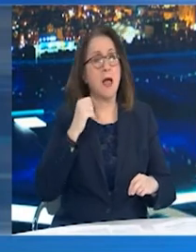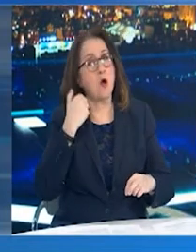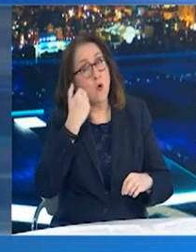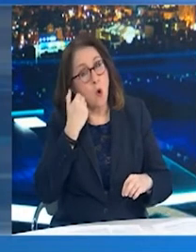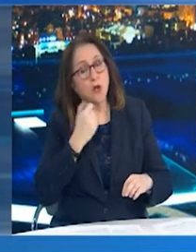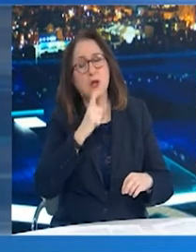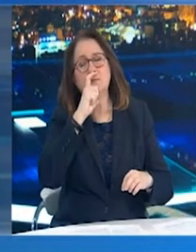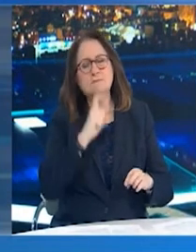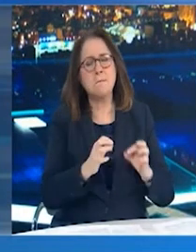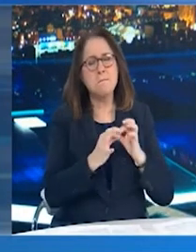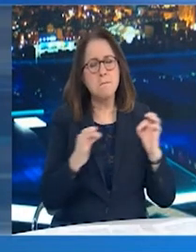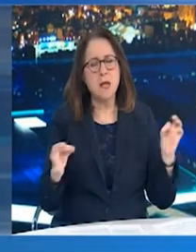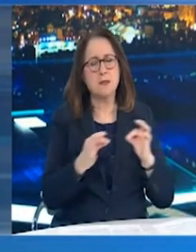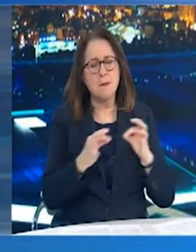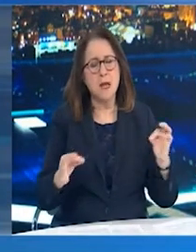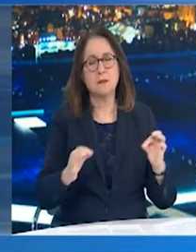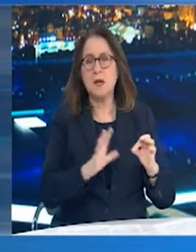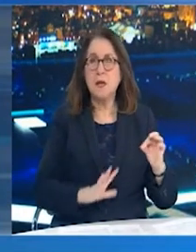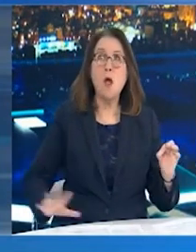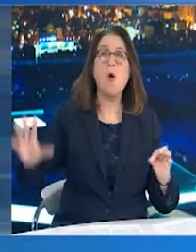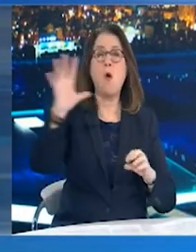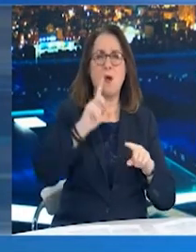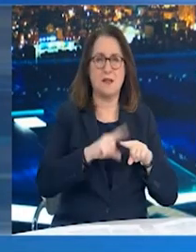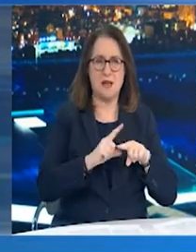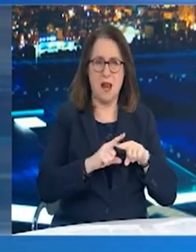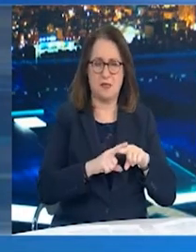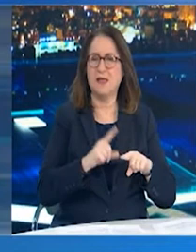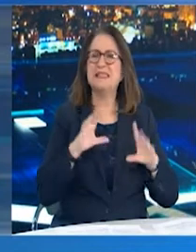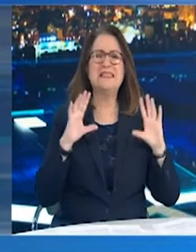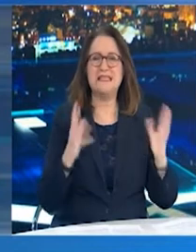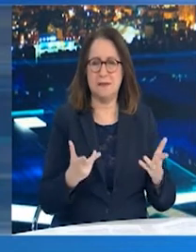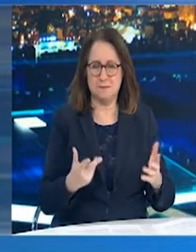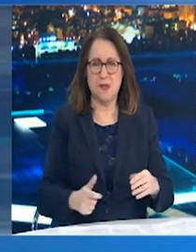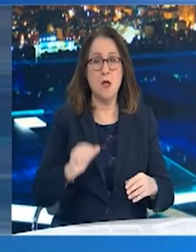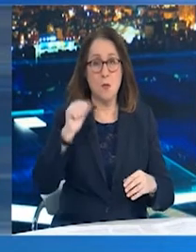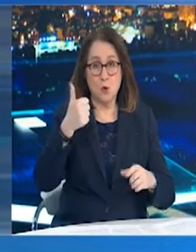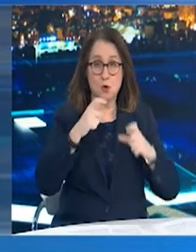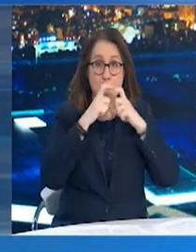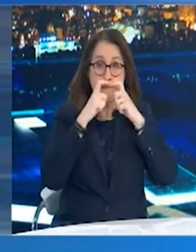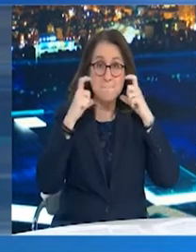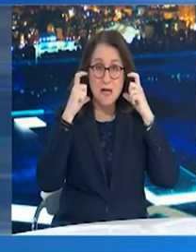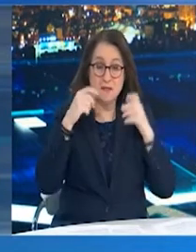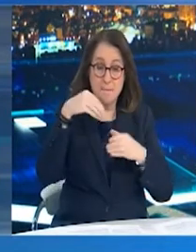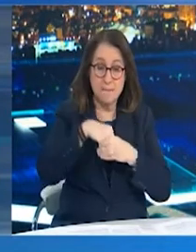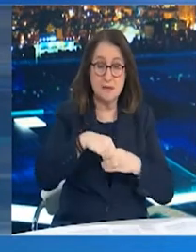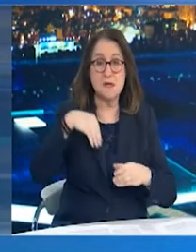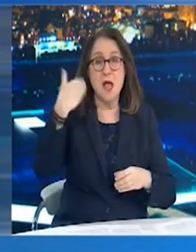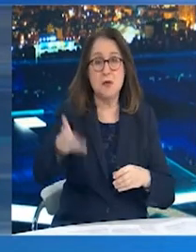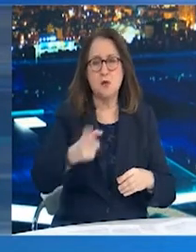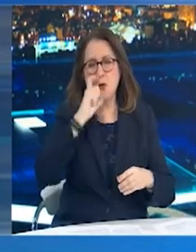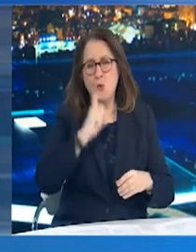τη βάση της προσπάθειάς μας. Τα μέτρα αυτά, επαναλαμβάνω, είναι τα εξής. Χρήση μάσκας σε εσωτερικούς και εξωτερικούς χώρους